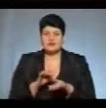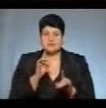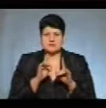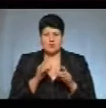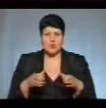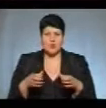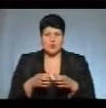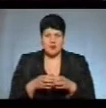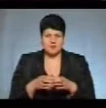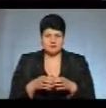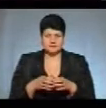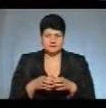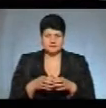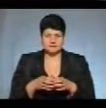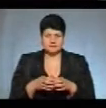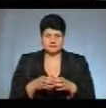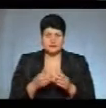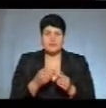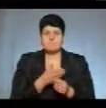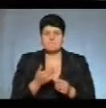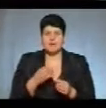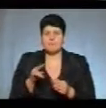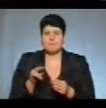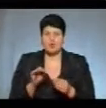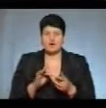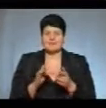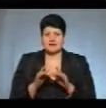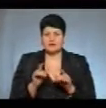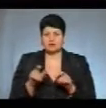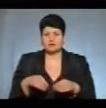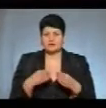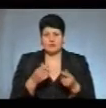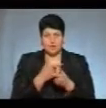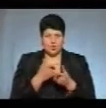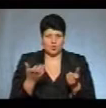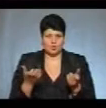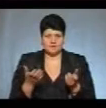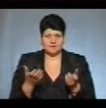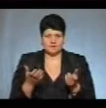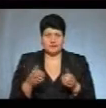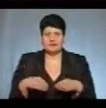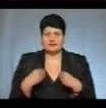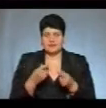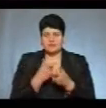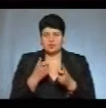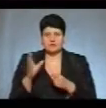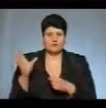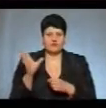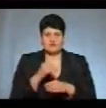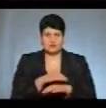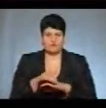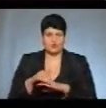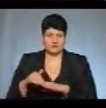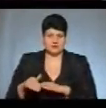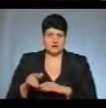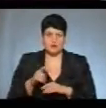ми по інтернету людям дали оголошення. Ми дали оголошення по всіх вулицях.